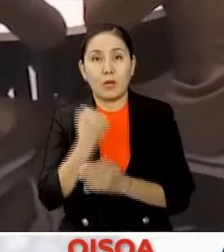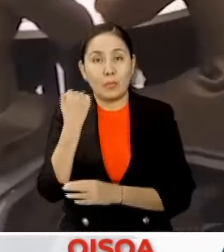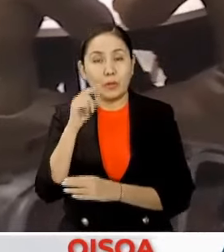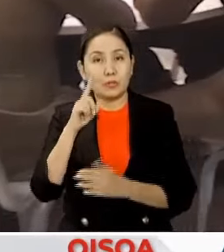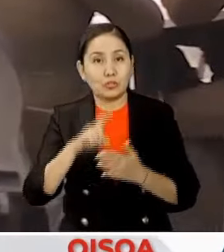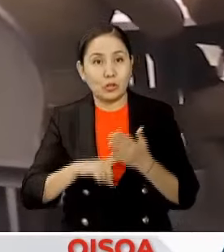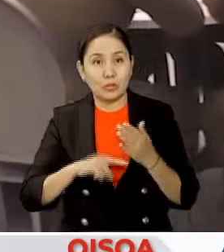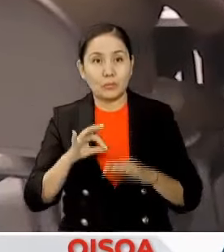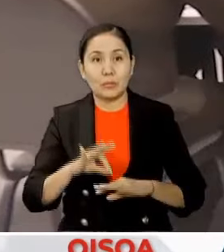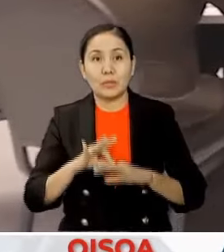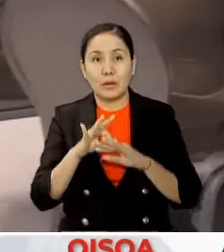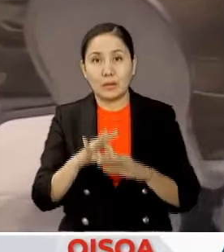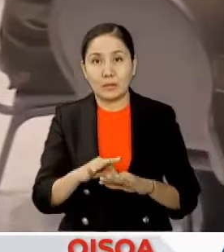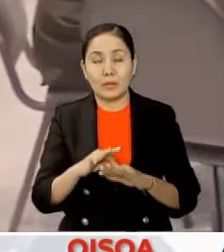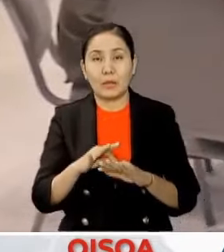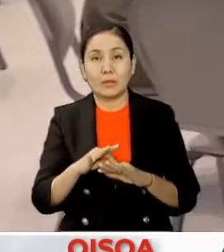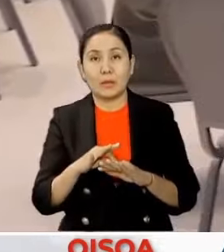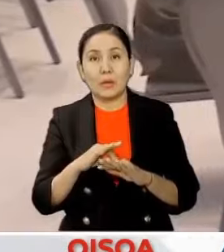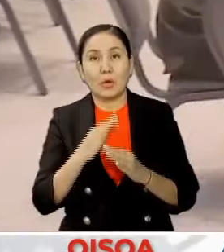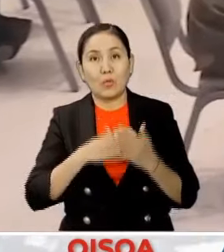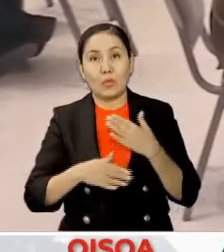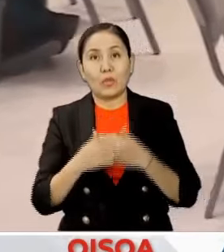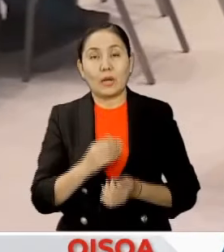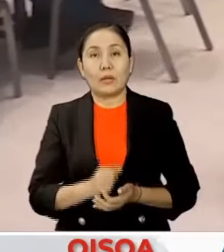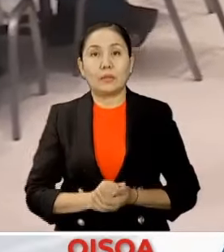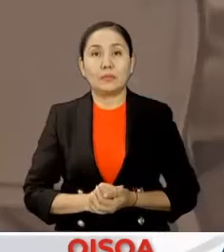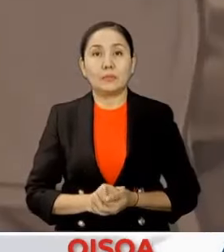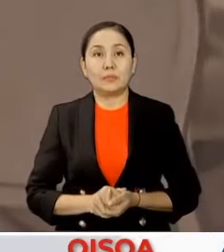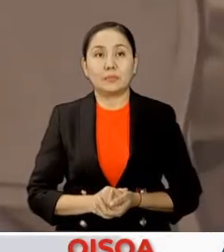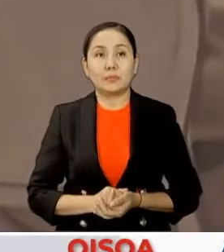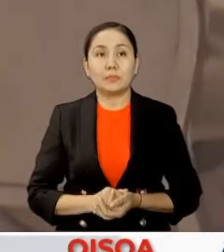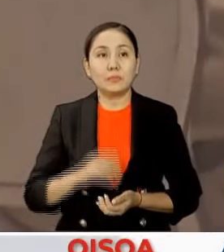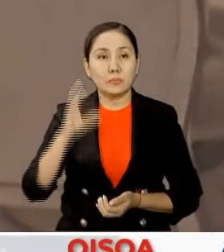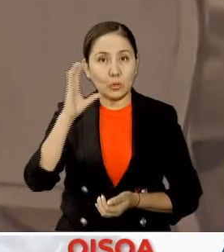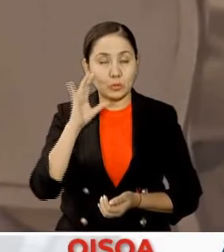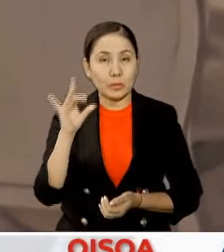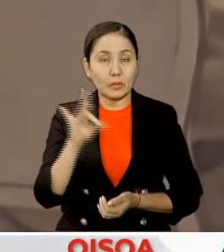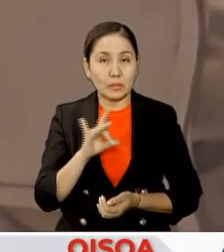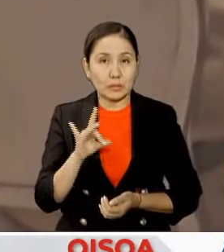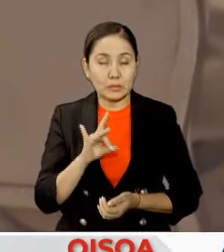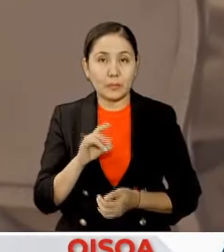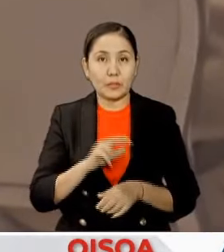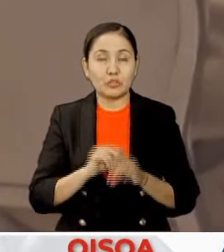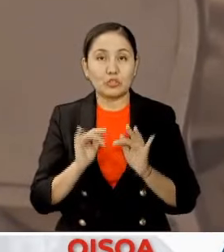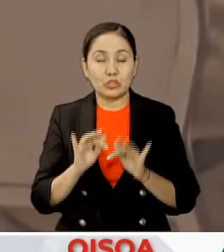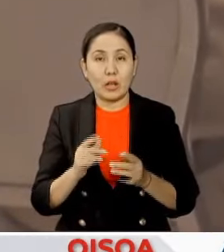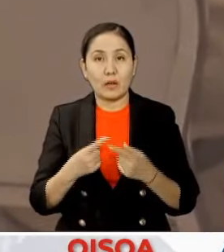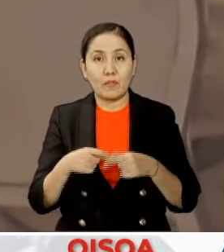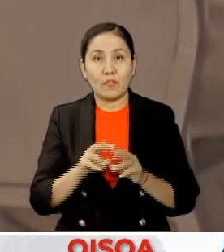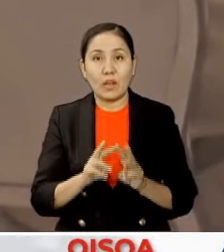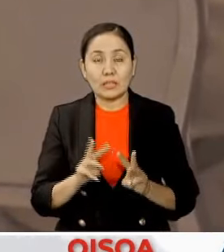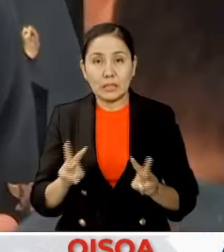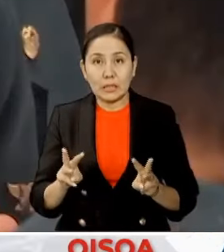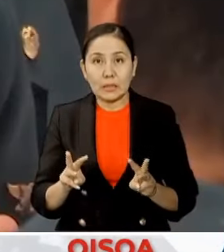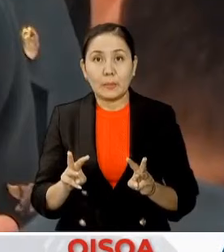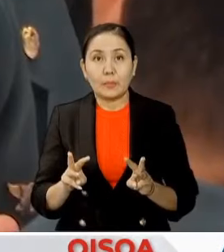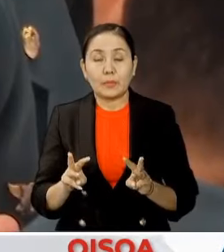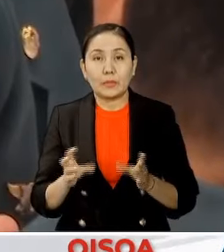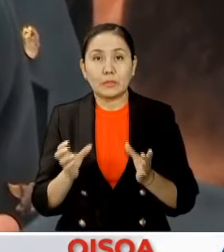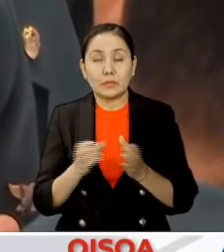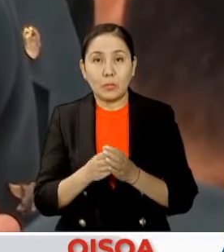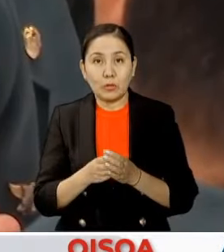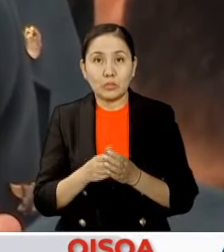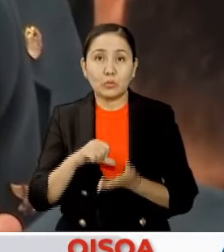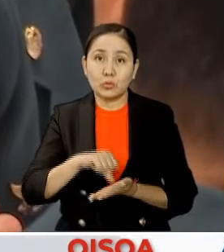ishonch bildirayotganlarning borligi quvonarli. O'zbekiston Respublikasi Ichki ishlar vazirligi qurol qo'shinlari jamoasi faol